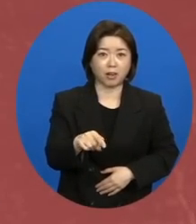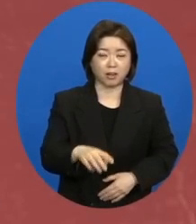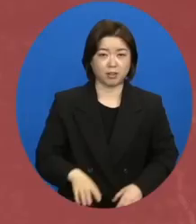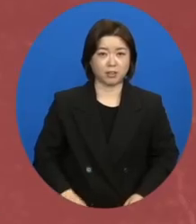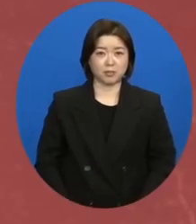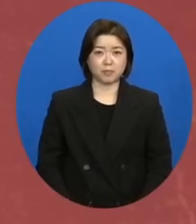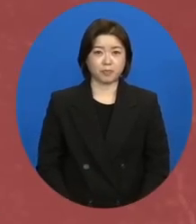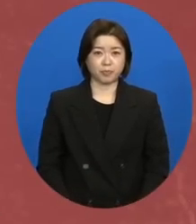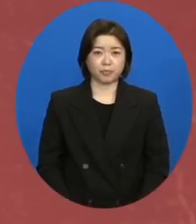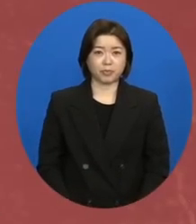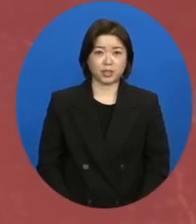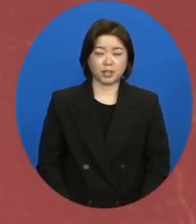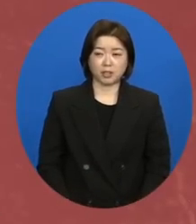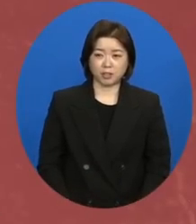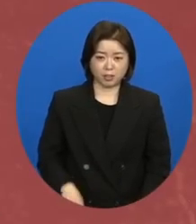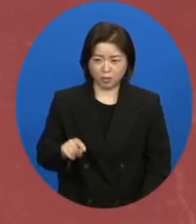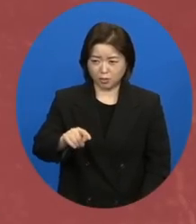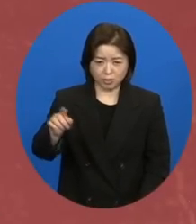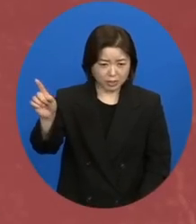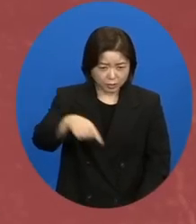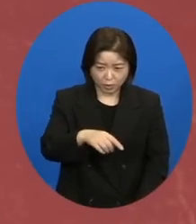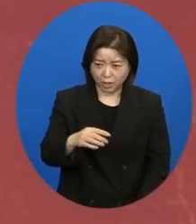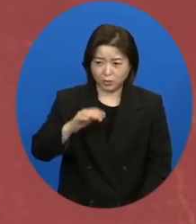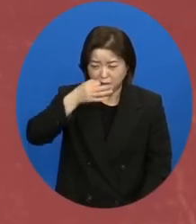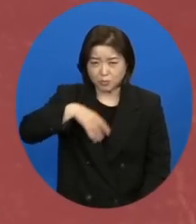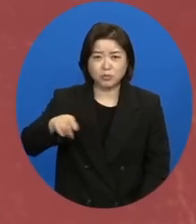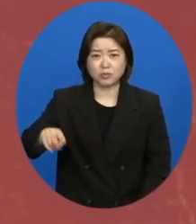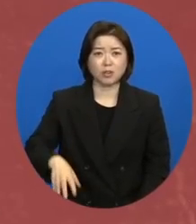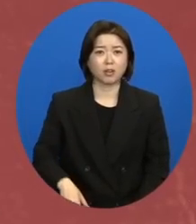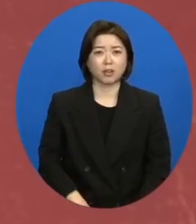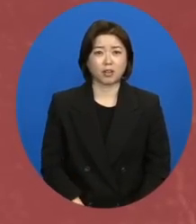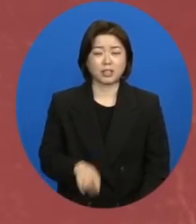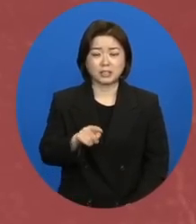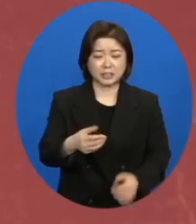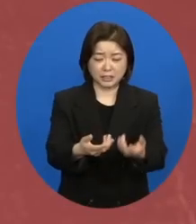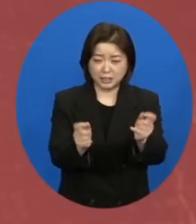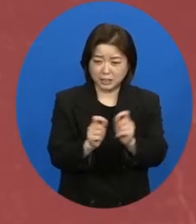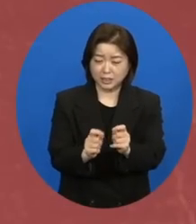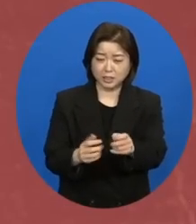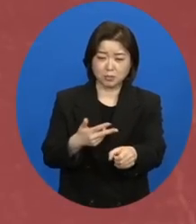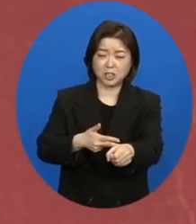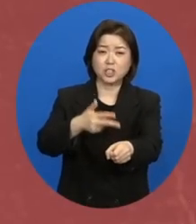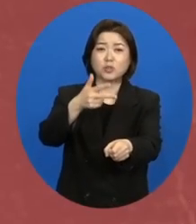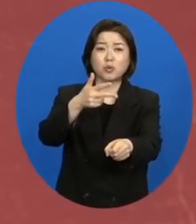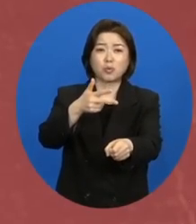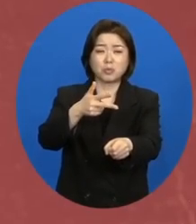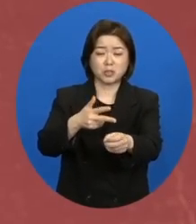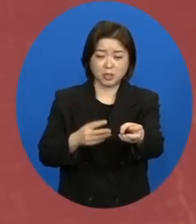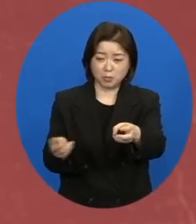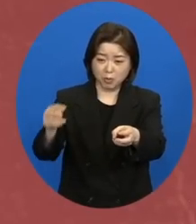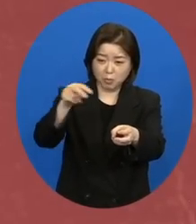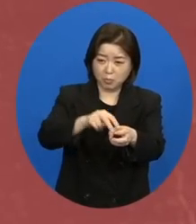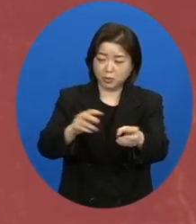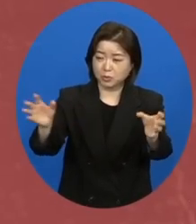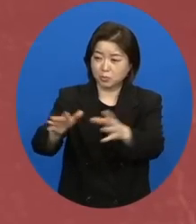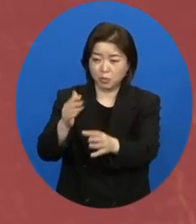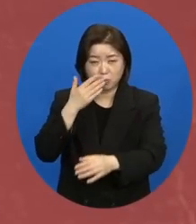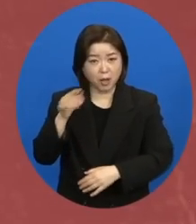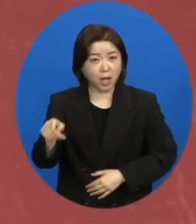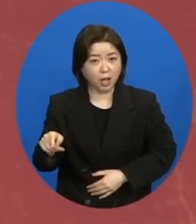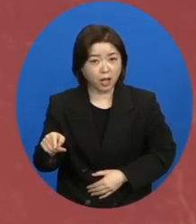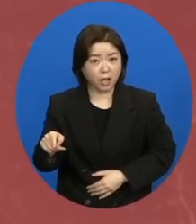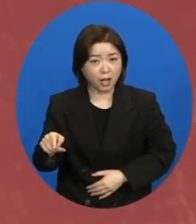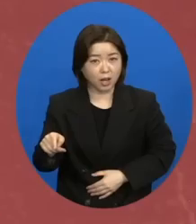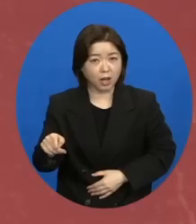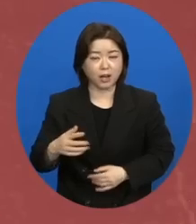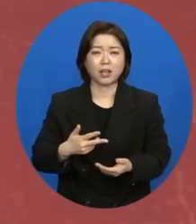이건 주디 와도 힘들어요. 아니, 그 팀이 어떻게 7시에 버스 타는데 모이냐고.